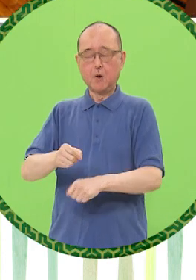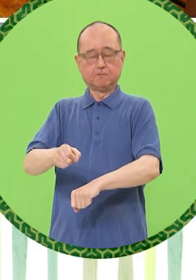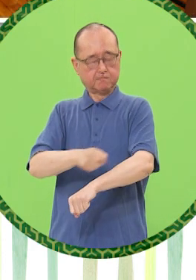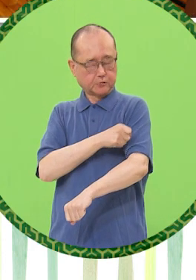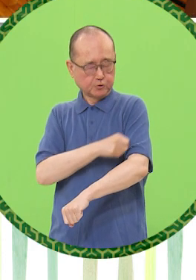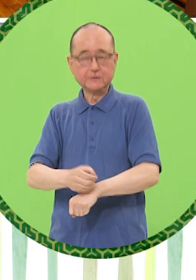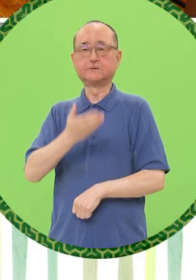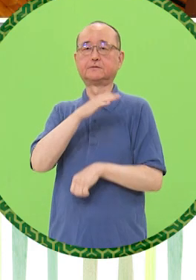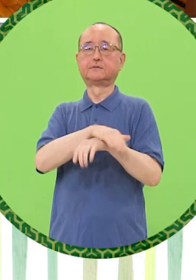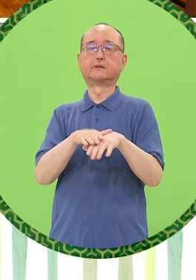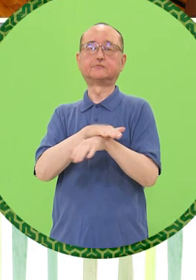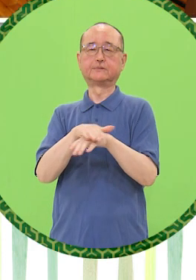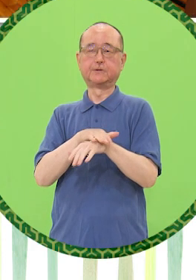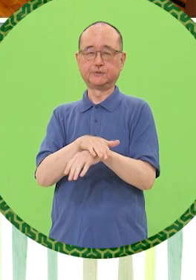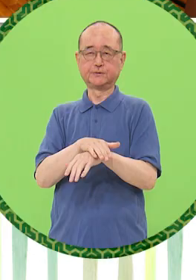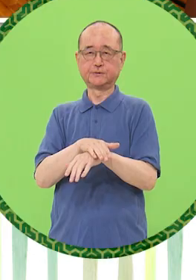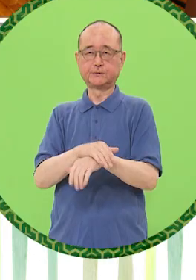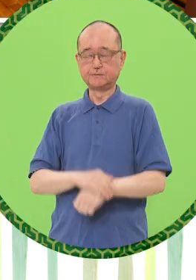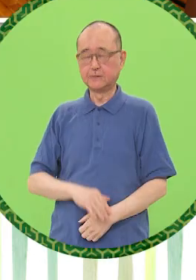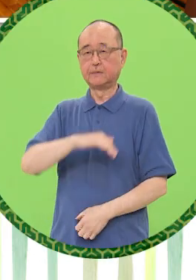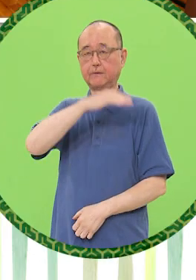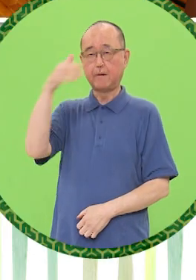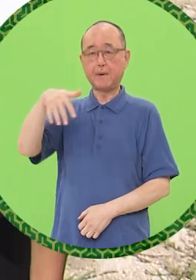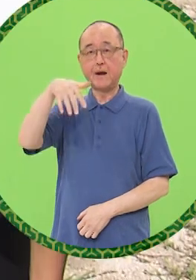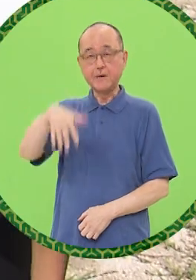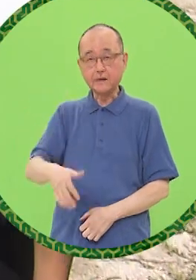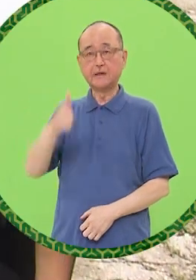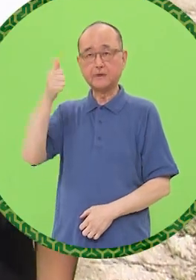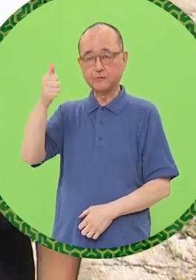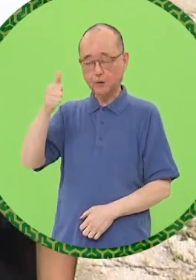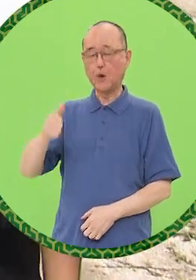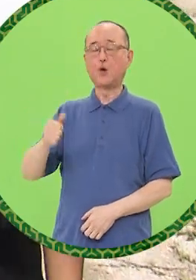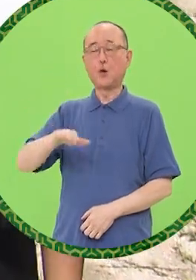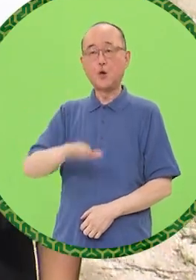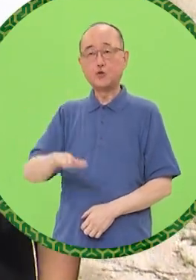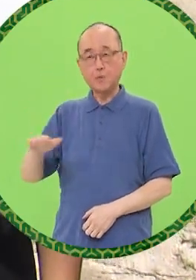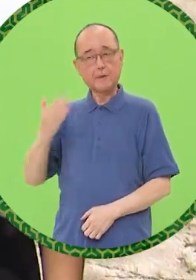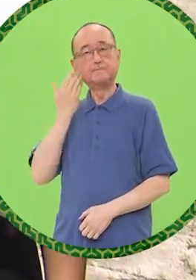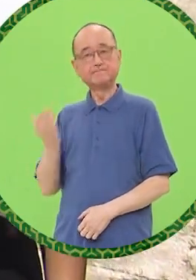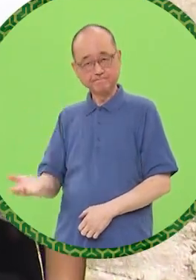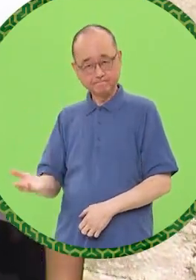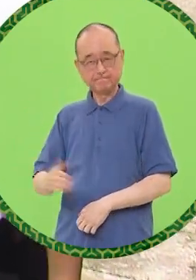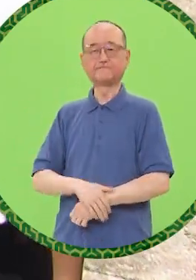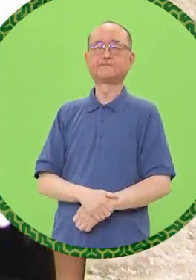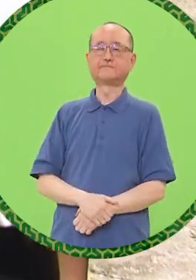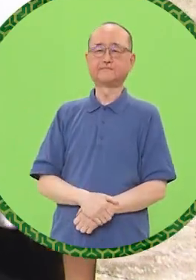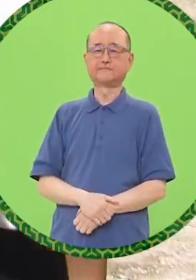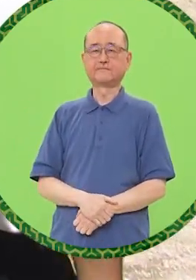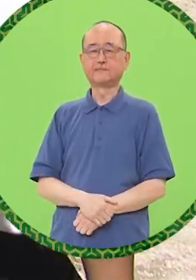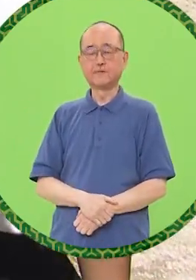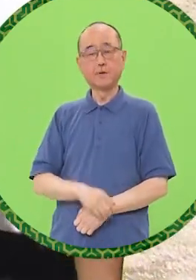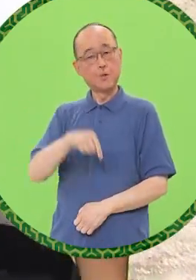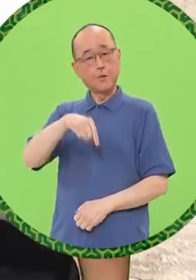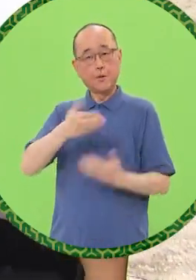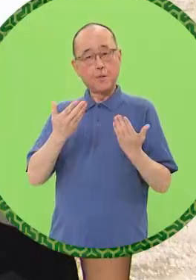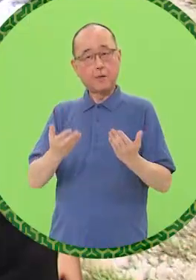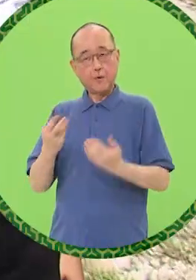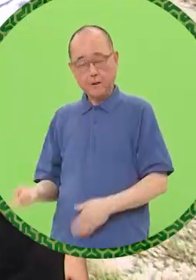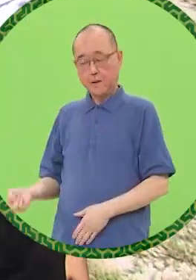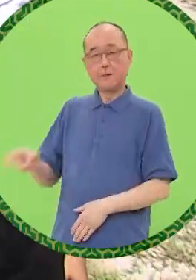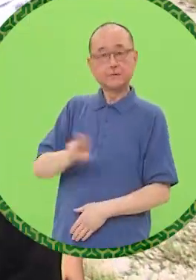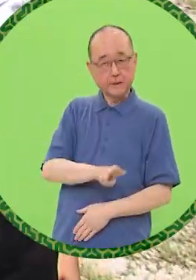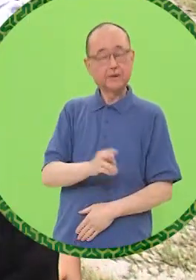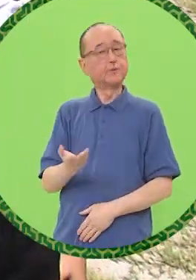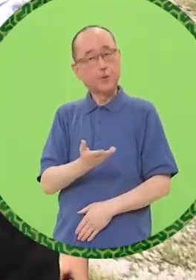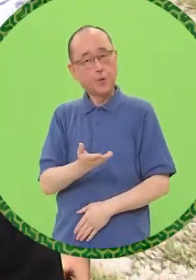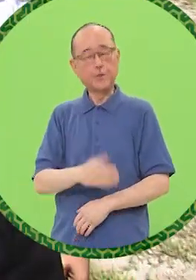地域との触れ合いを大切にしています。 山根殿のお子さんにも話を聞いてみるぞい。